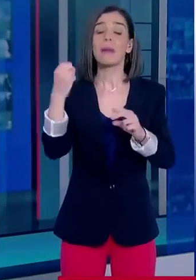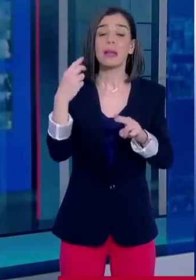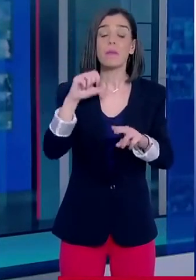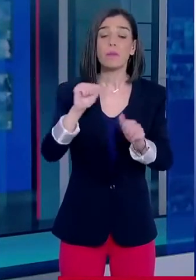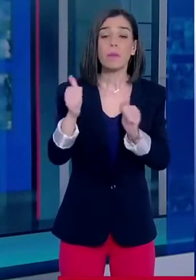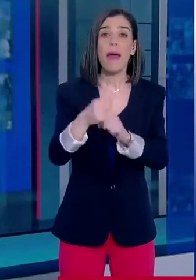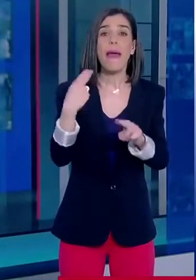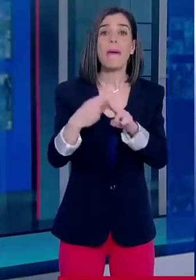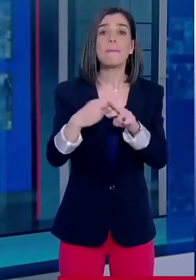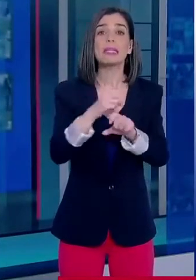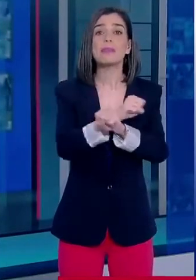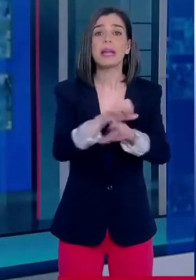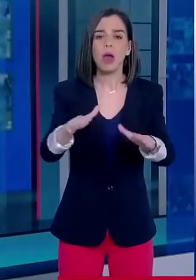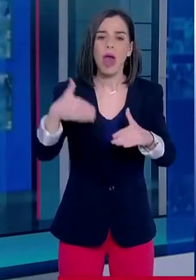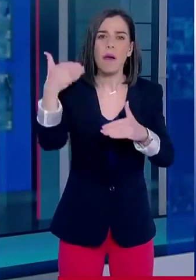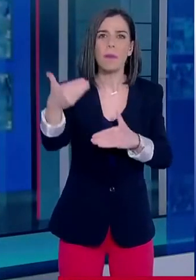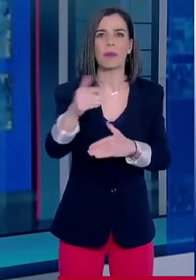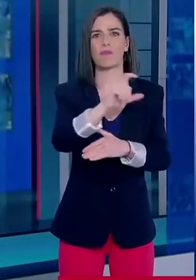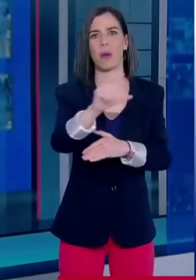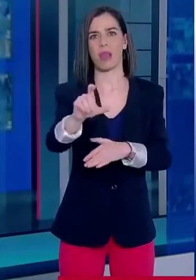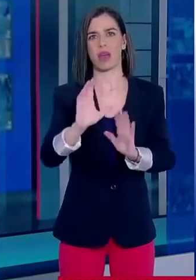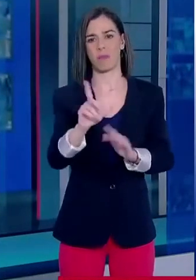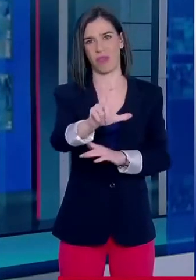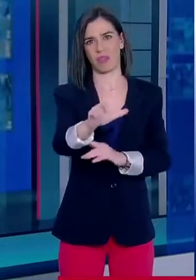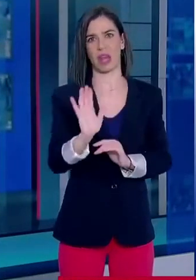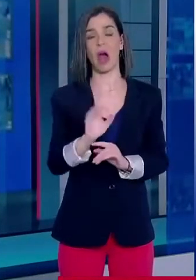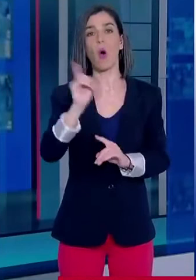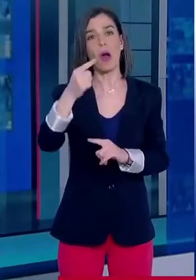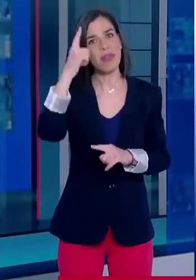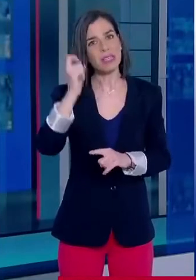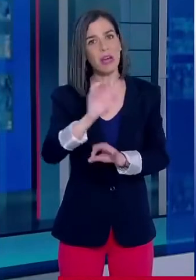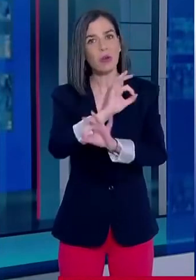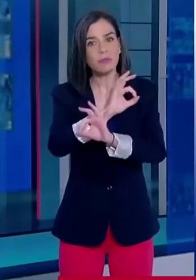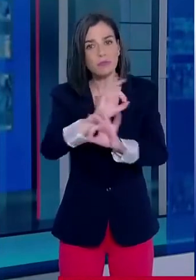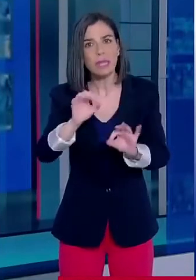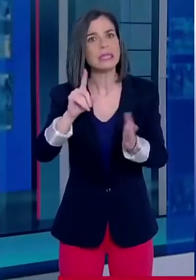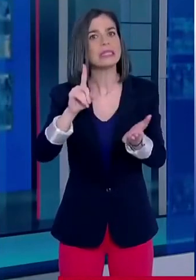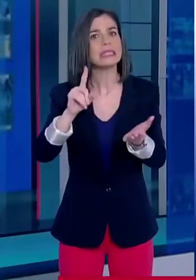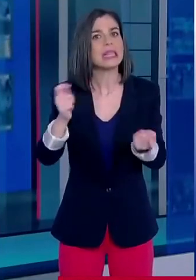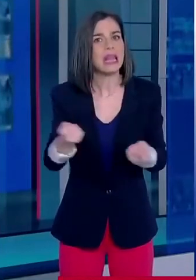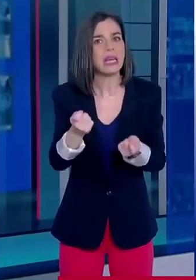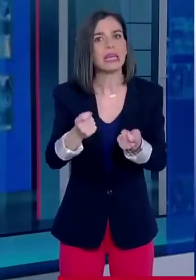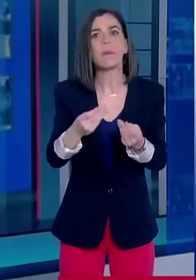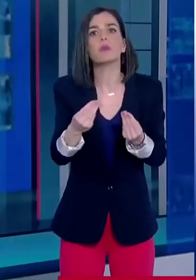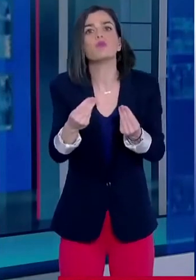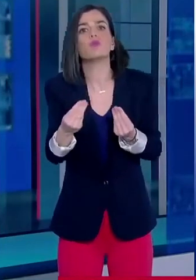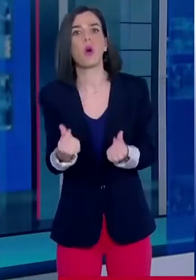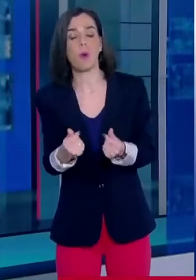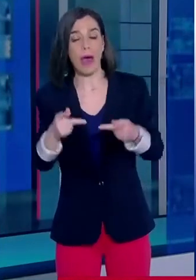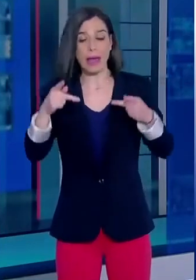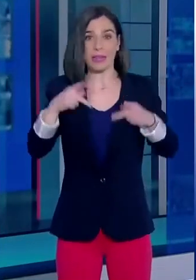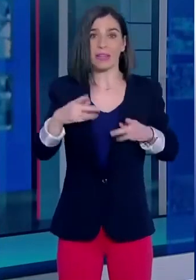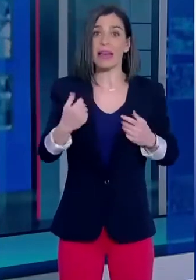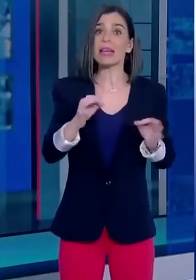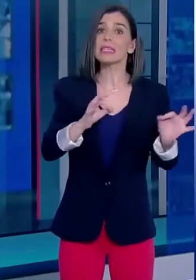ενημέρωση τις πρώτες μέρες της ερχόμενης εβδομάδας. Όλοι θα ξέρουν έγκυρα και έγκυρα τι θα γίνει και πώς. Η κυβέρνηση κινείται με